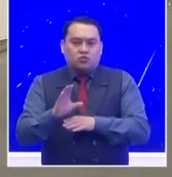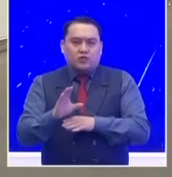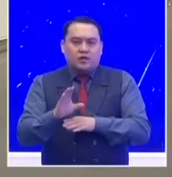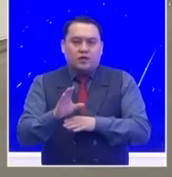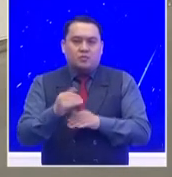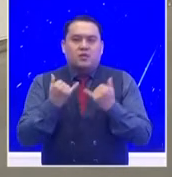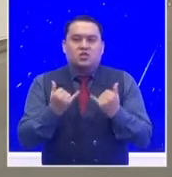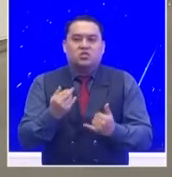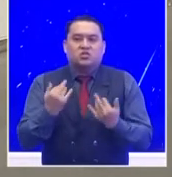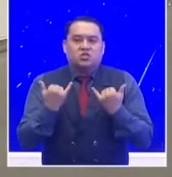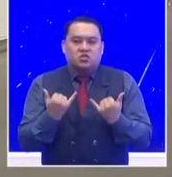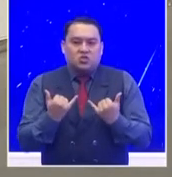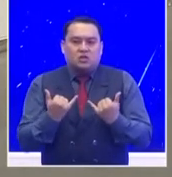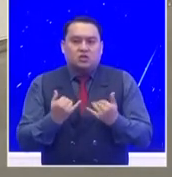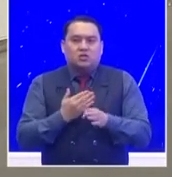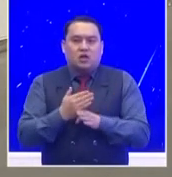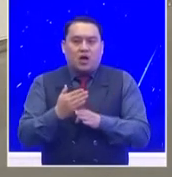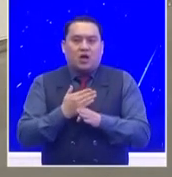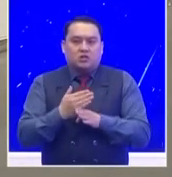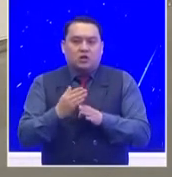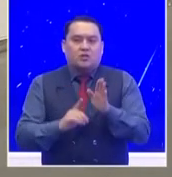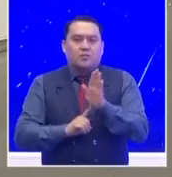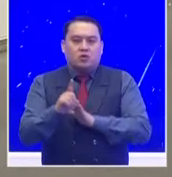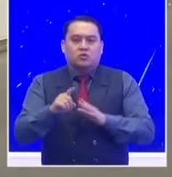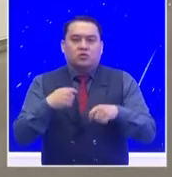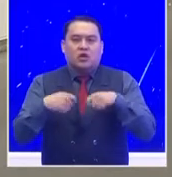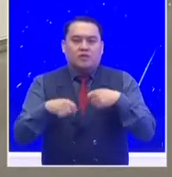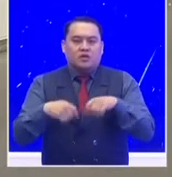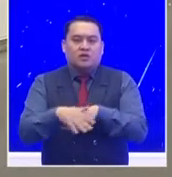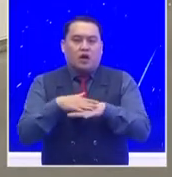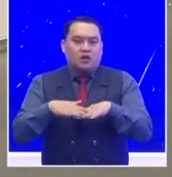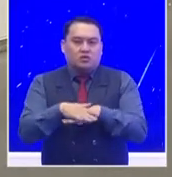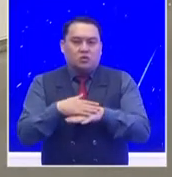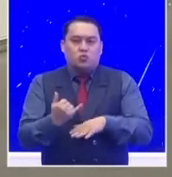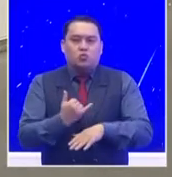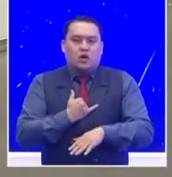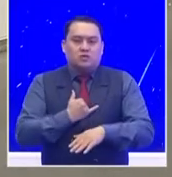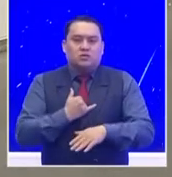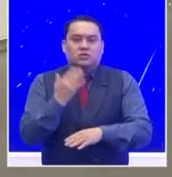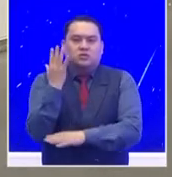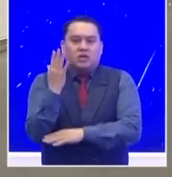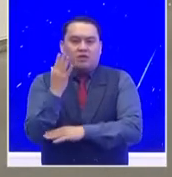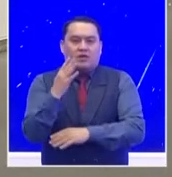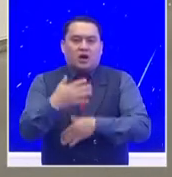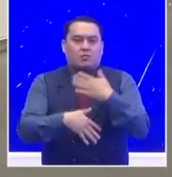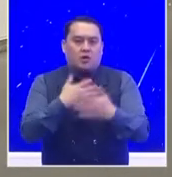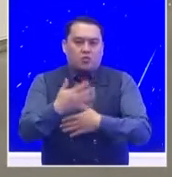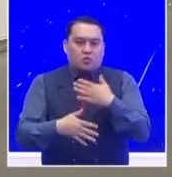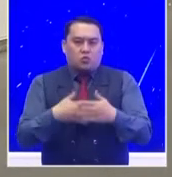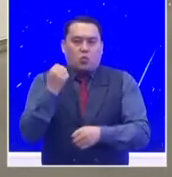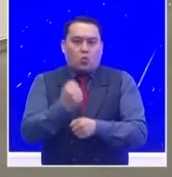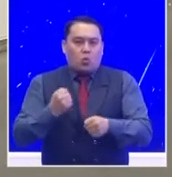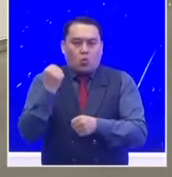Мы сейчас немножко начали выпускать товары для населения, скажем, у нас деревообработка появилась,